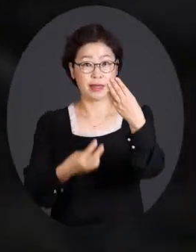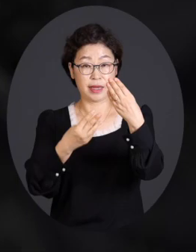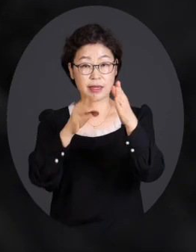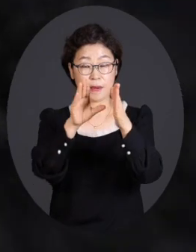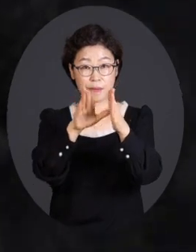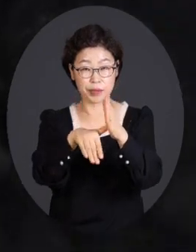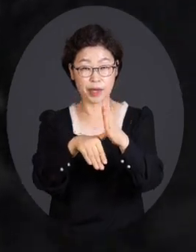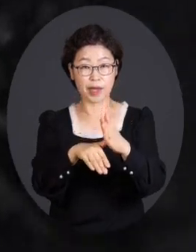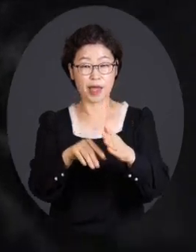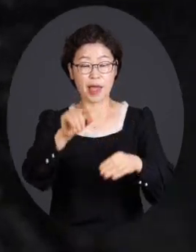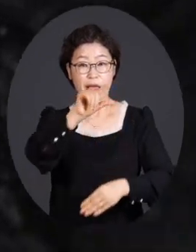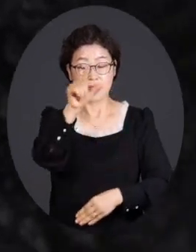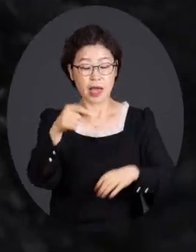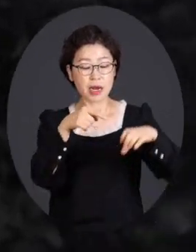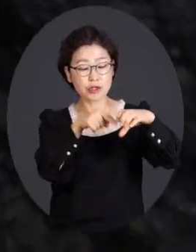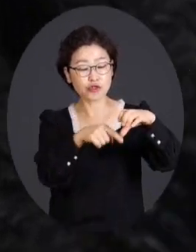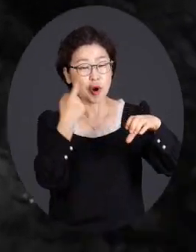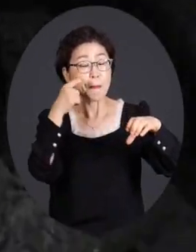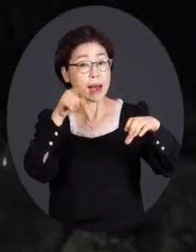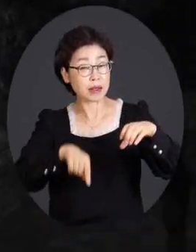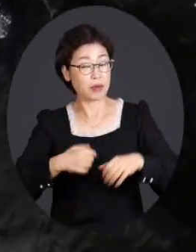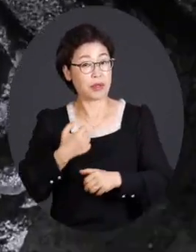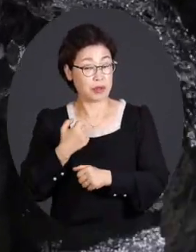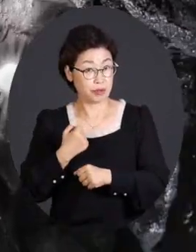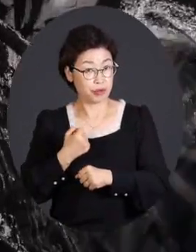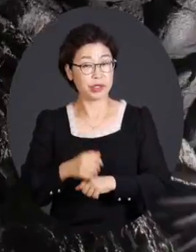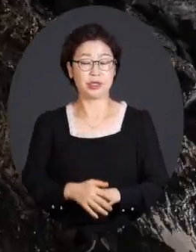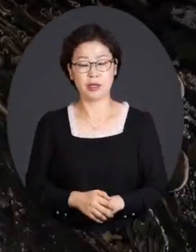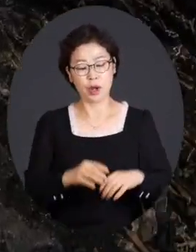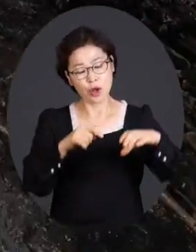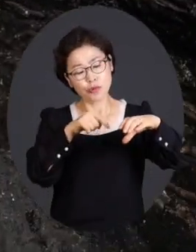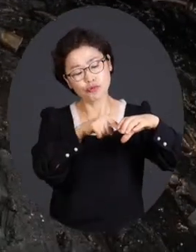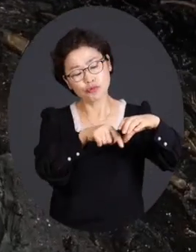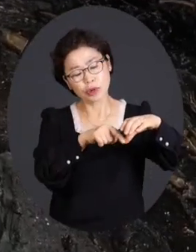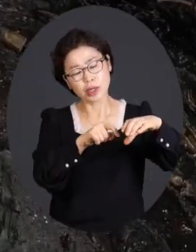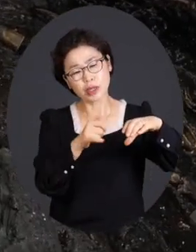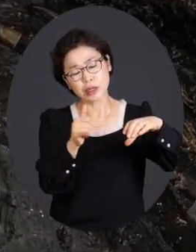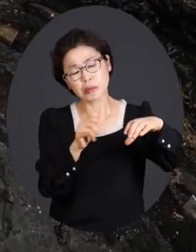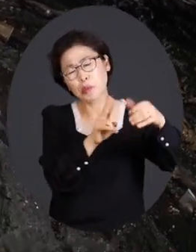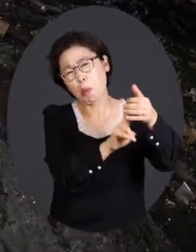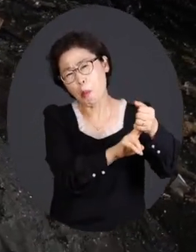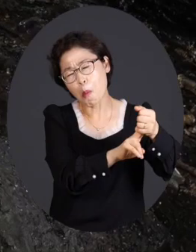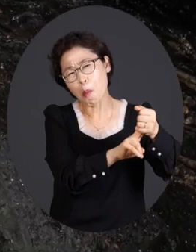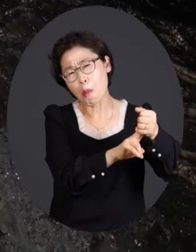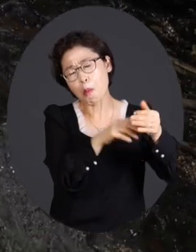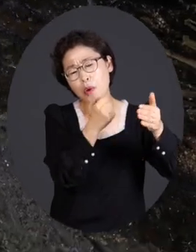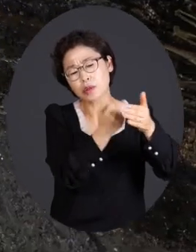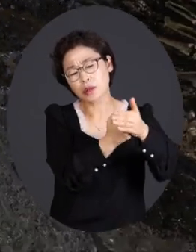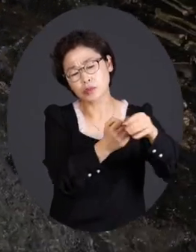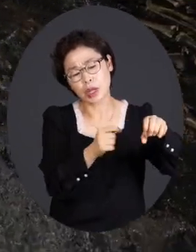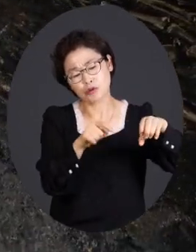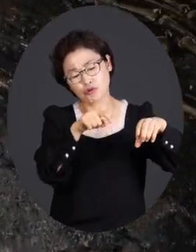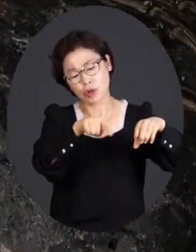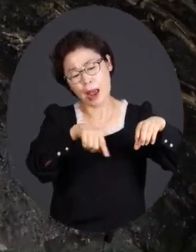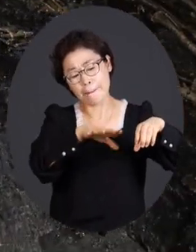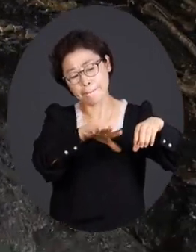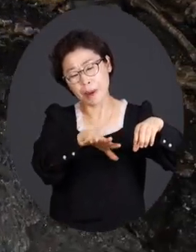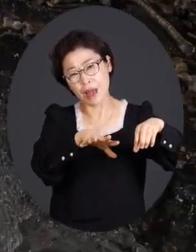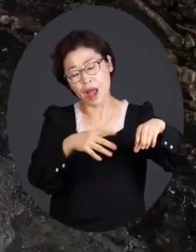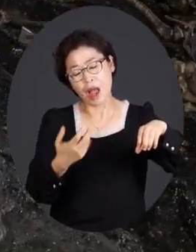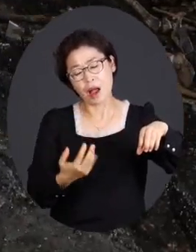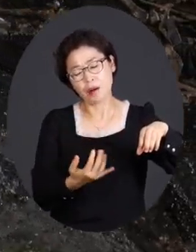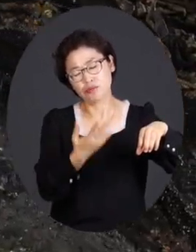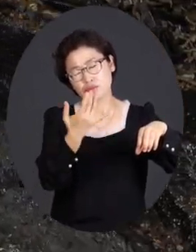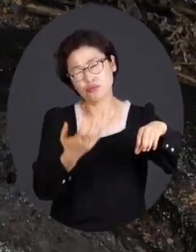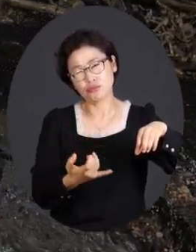이 다랑시구를 발견한 군인들이 그 속에 있는 사람들이 나오지 않자 굴 입구에